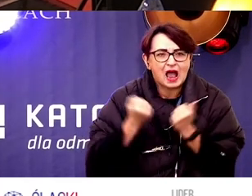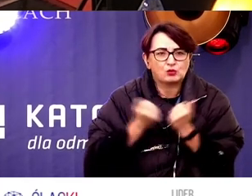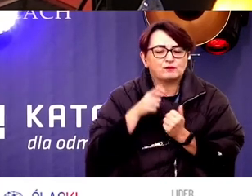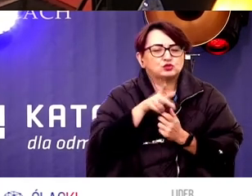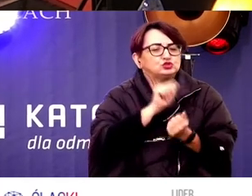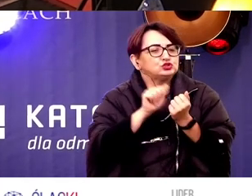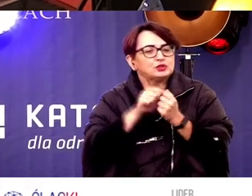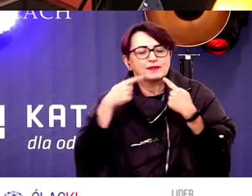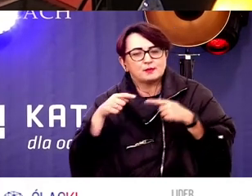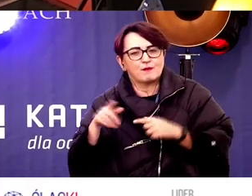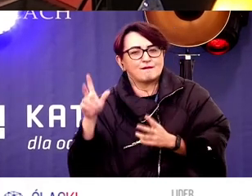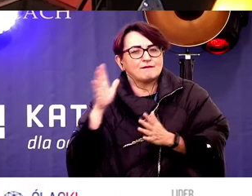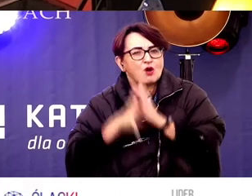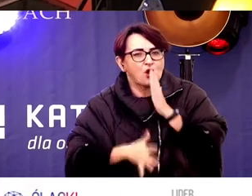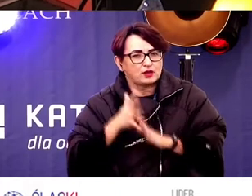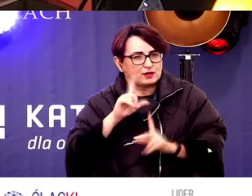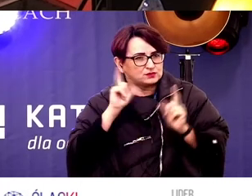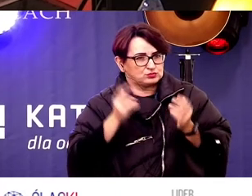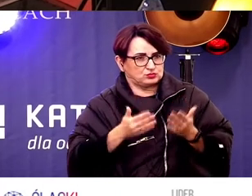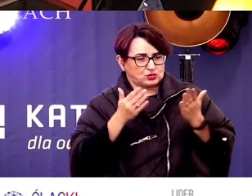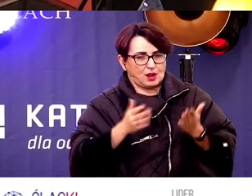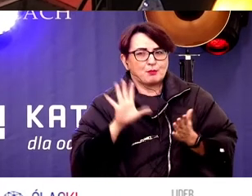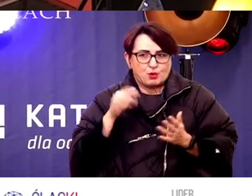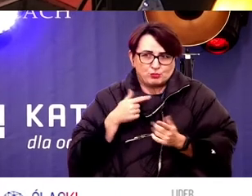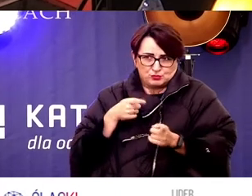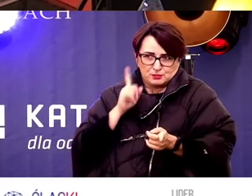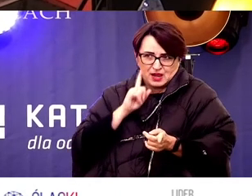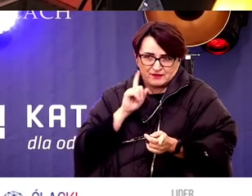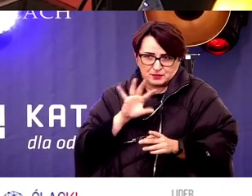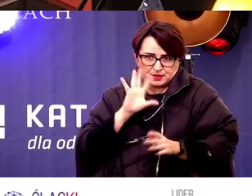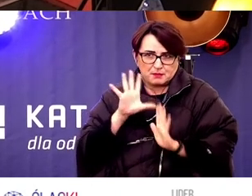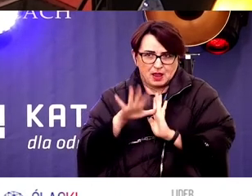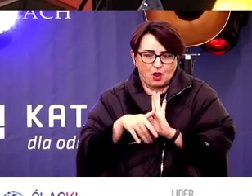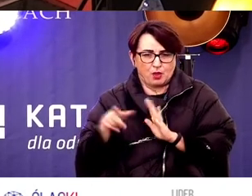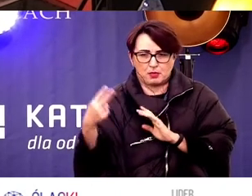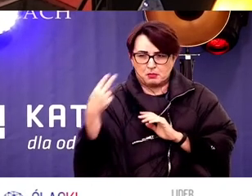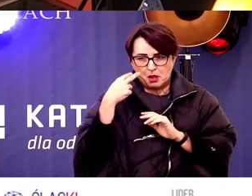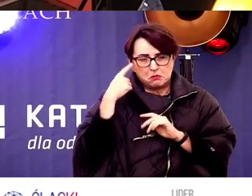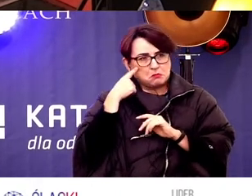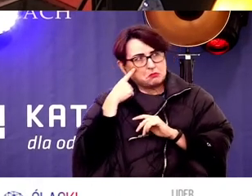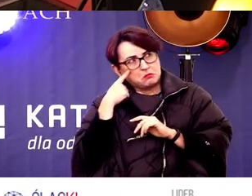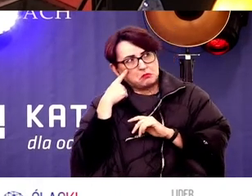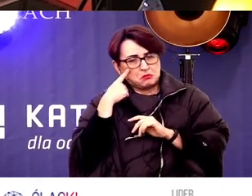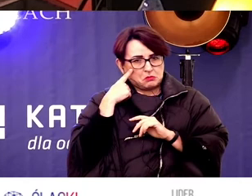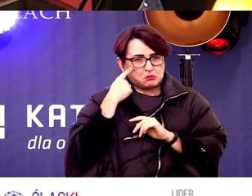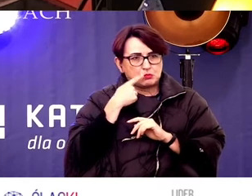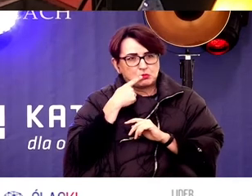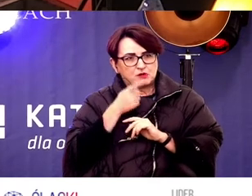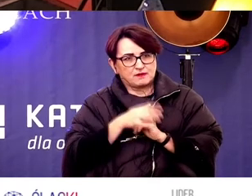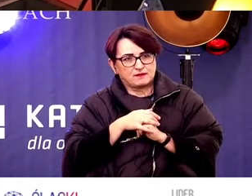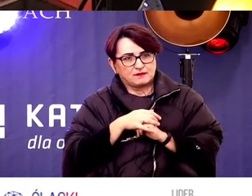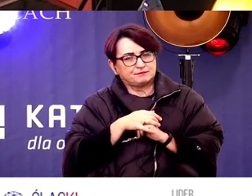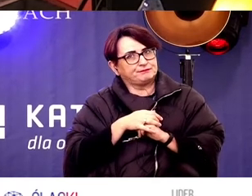zostało zniszczone w czasie wojny. Ale tak powiedziałem, bo taka jest prawda, że piękne miasto. I on się tak zadumał tak i mówi,